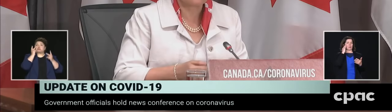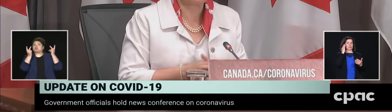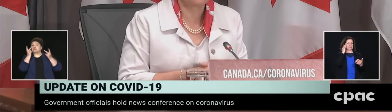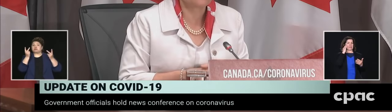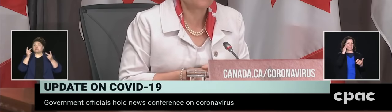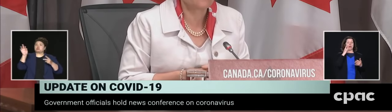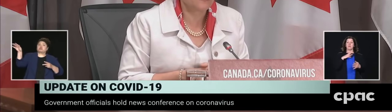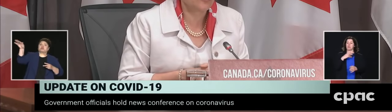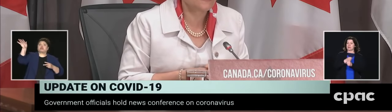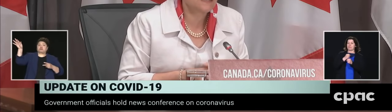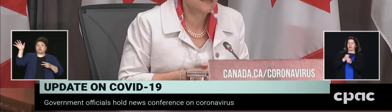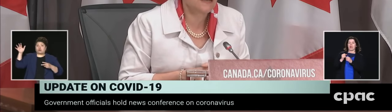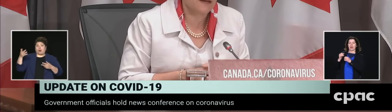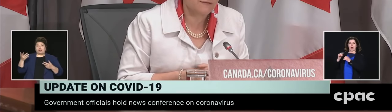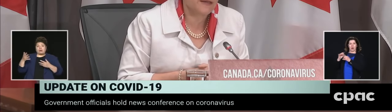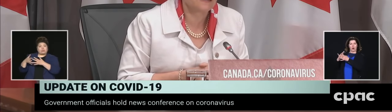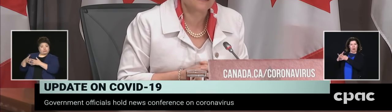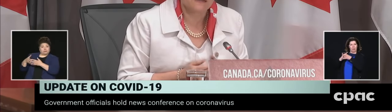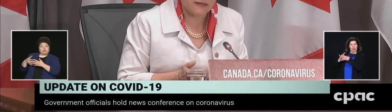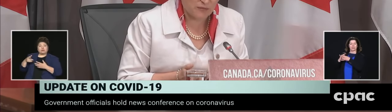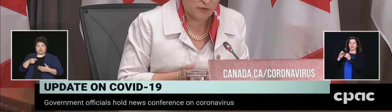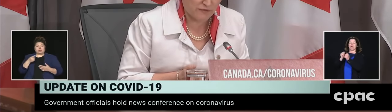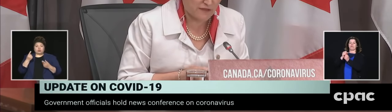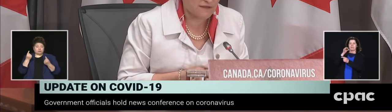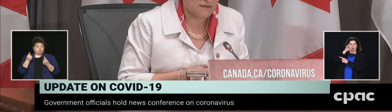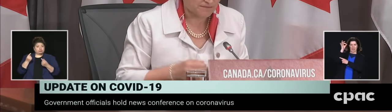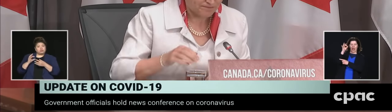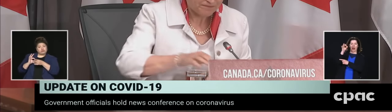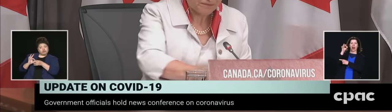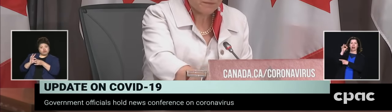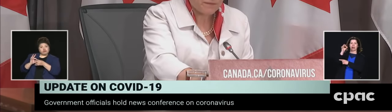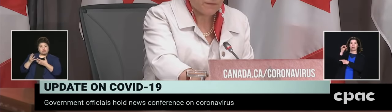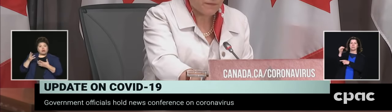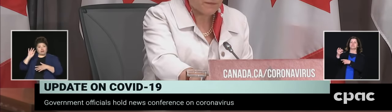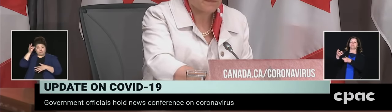les homologues américains et aussi avec les provinces.